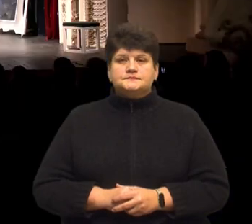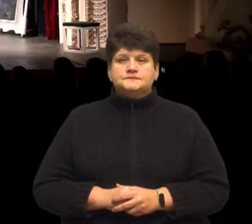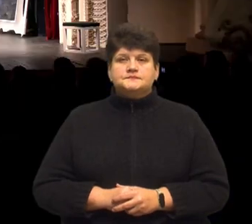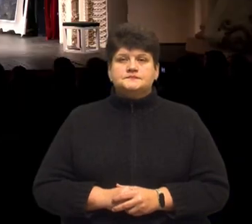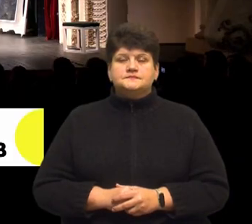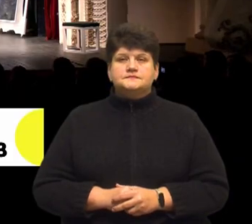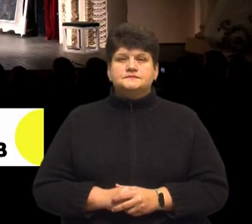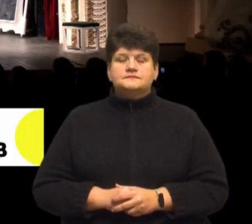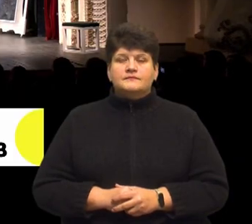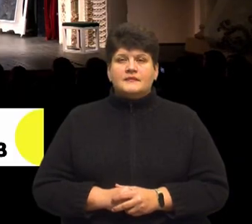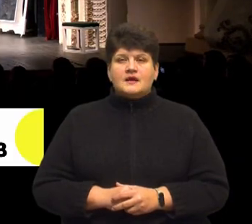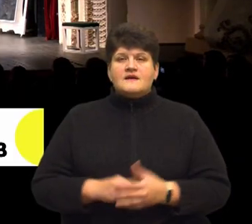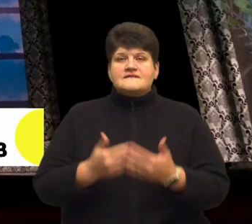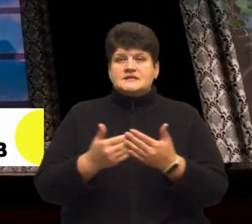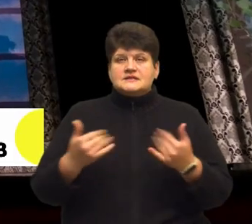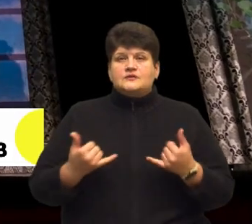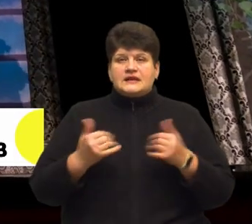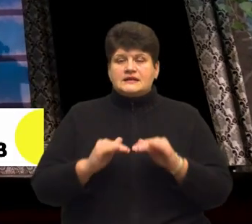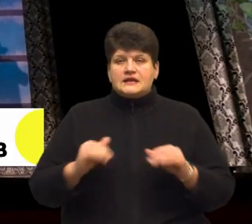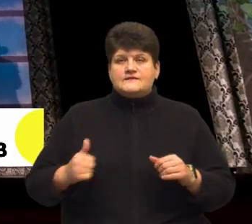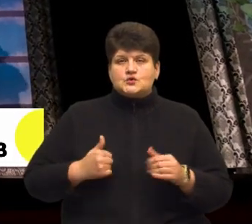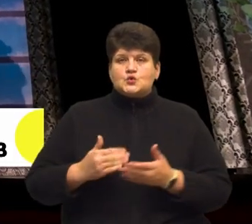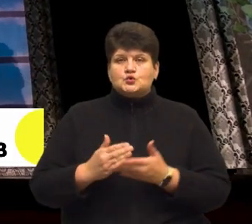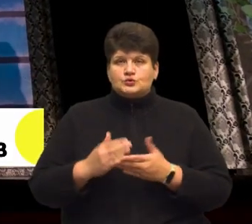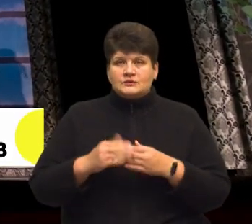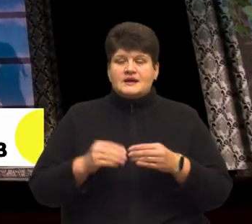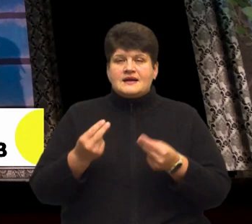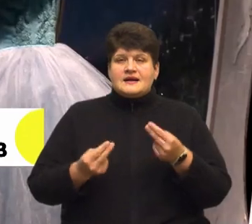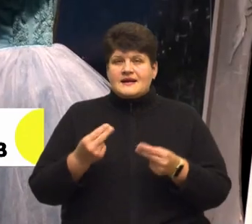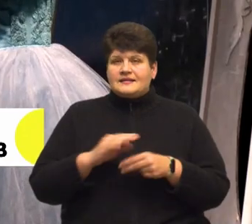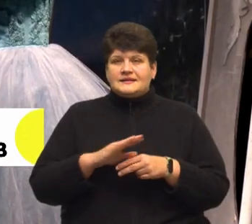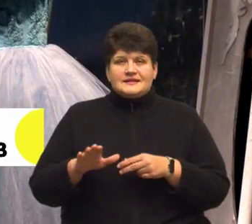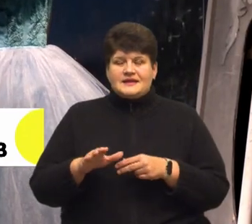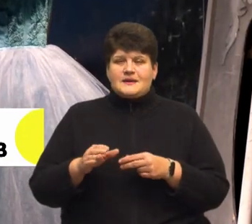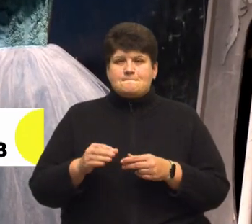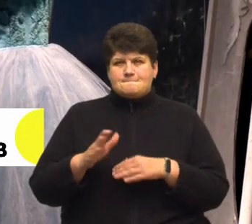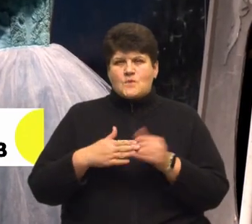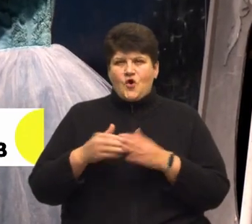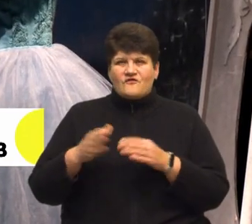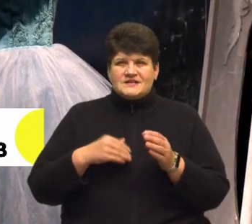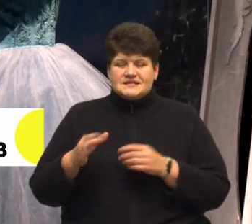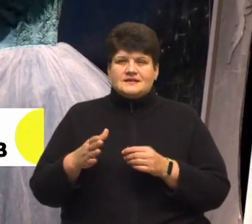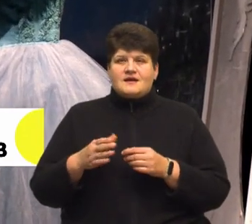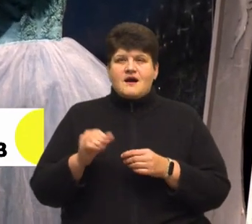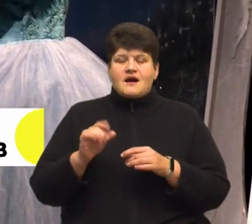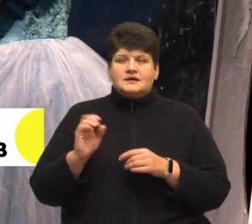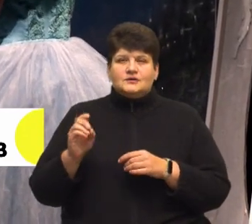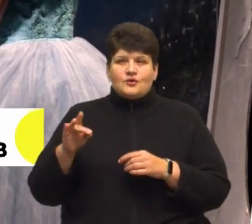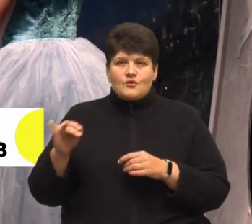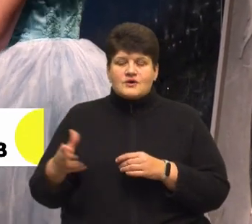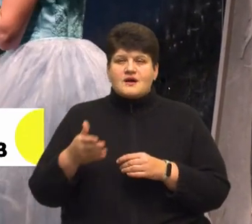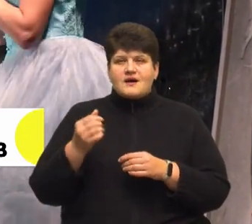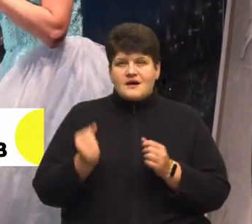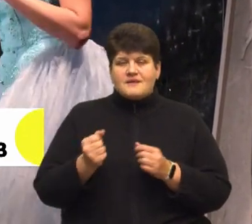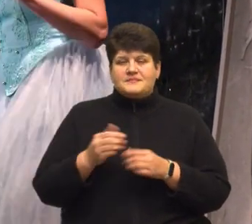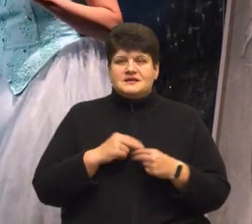поставу для дітей військовослужбовців грали не професійні актори а працівники місцевої агропромислової компанії роль Попелюшки зіграла